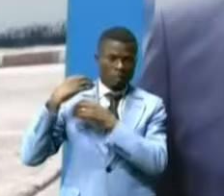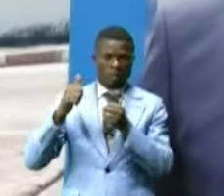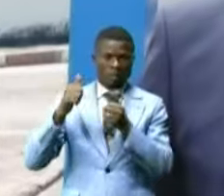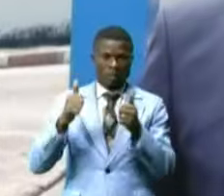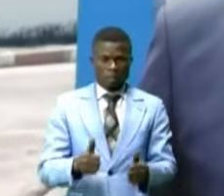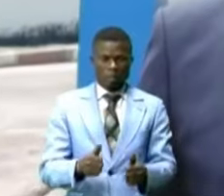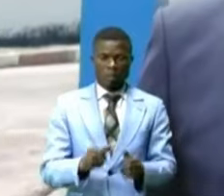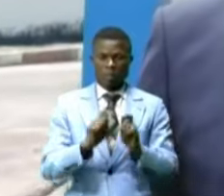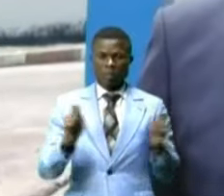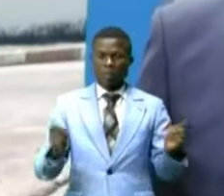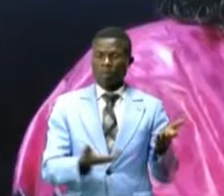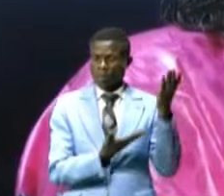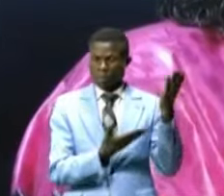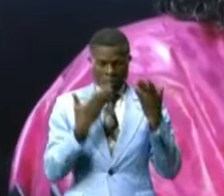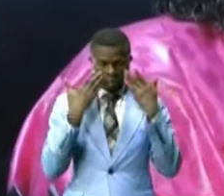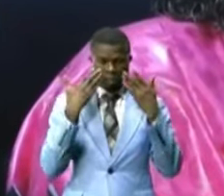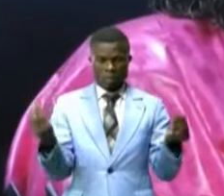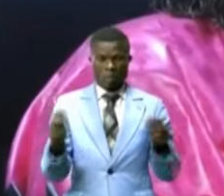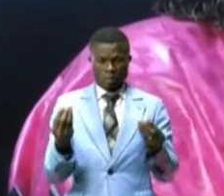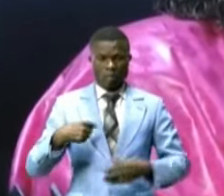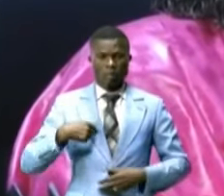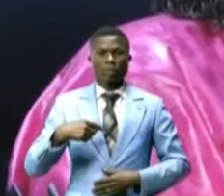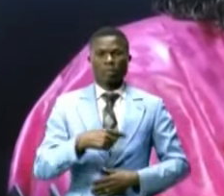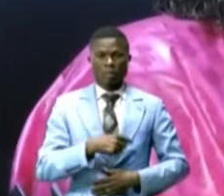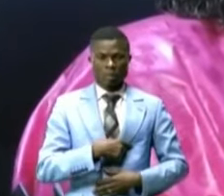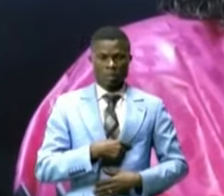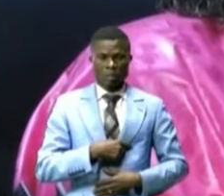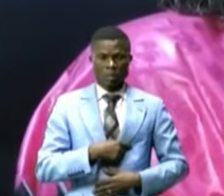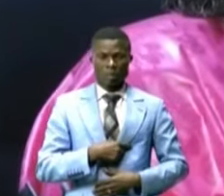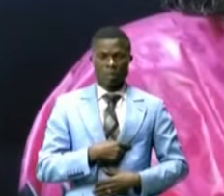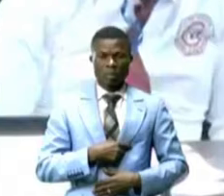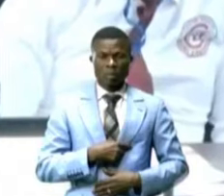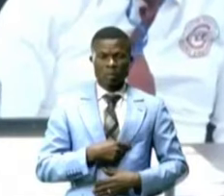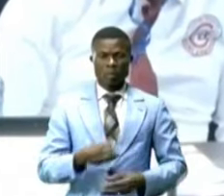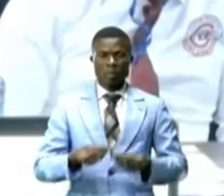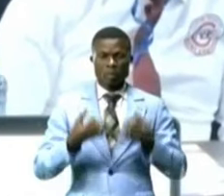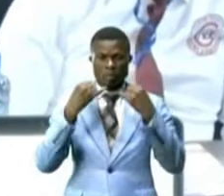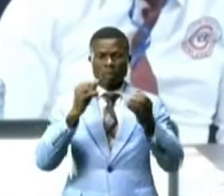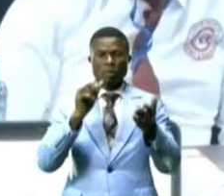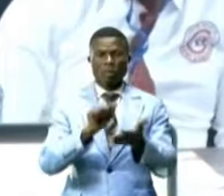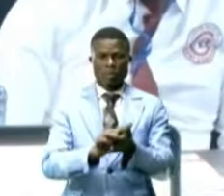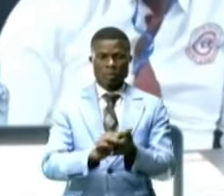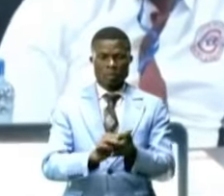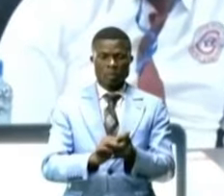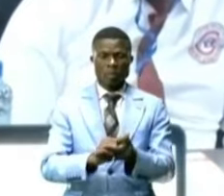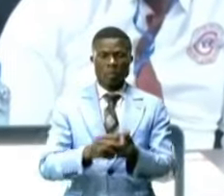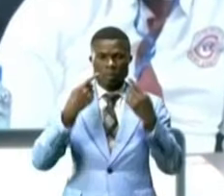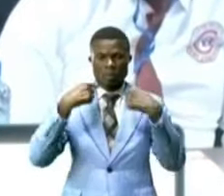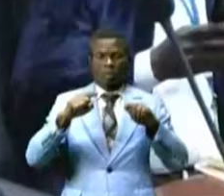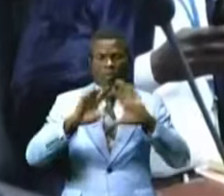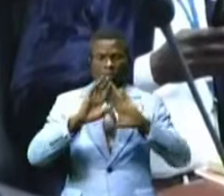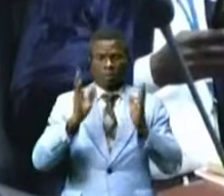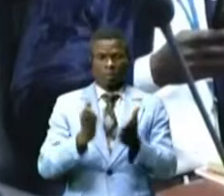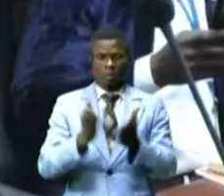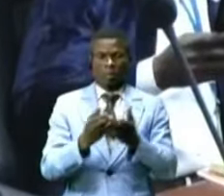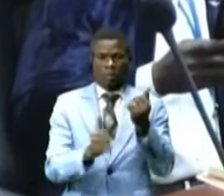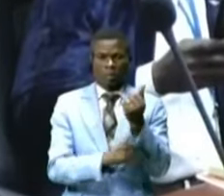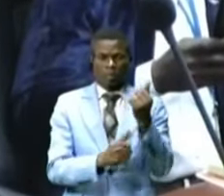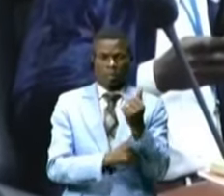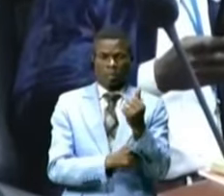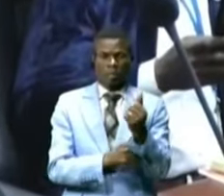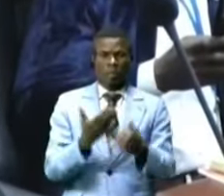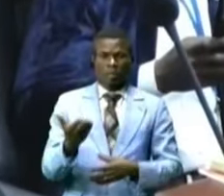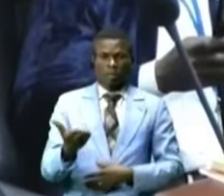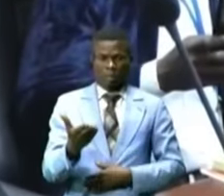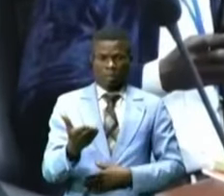C'est très important, voilà pourquoi nous tenons à organiser cette journée, rappeler les différents de parties prenantes